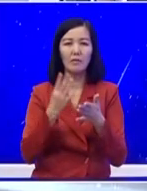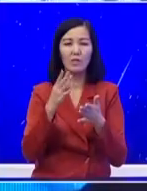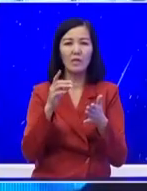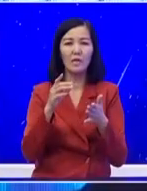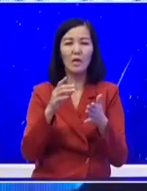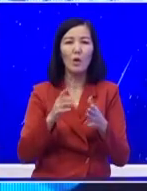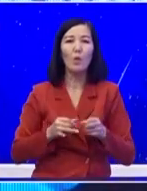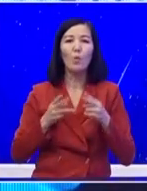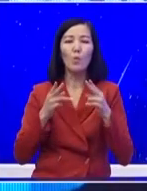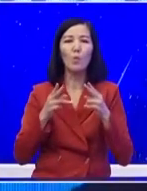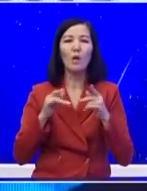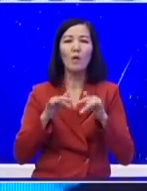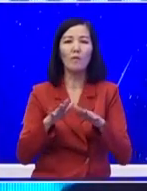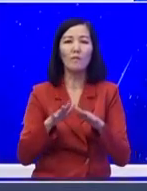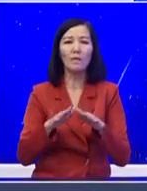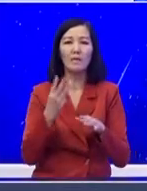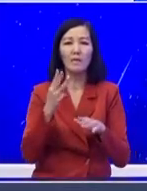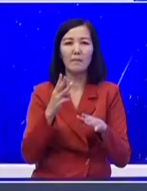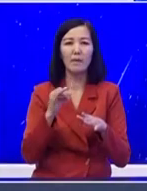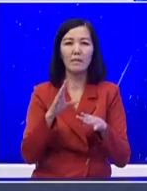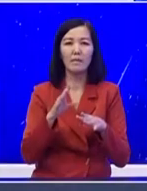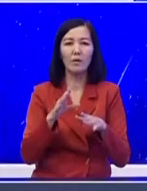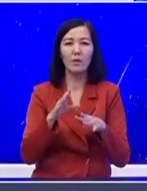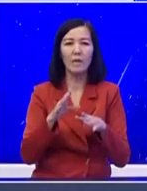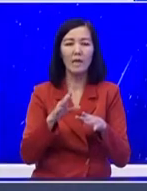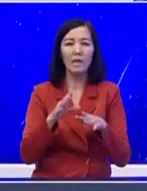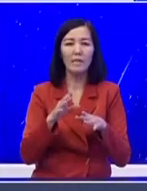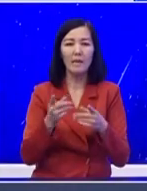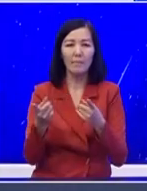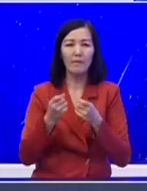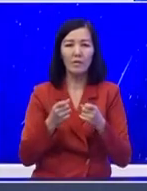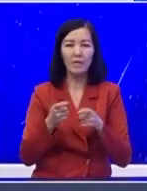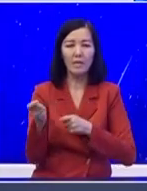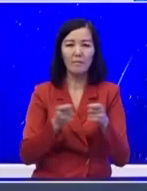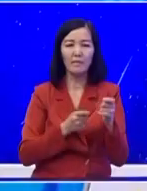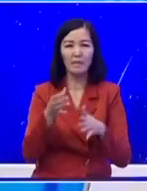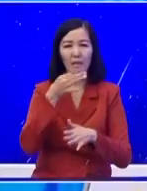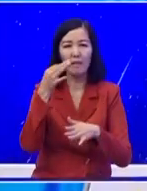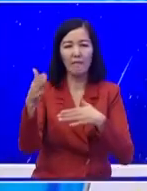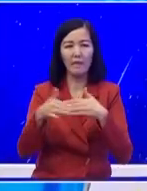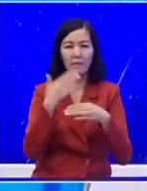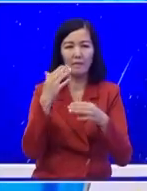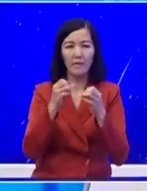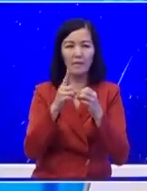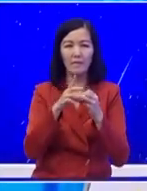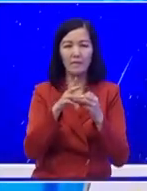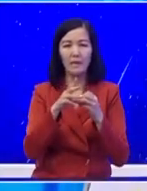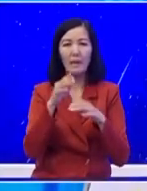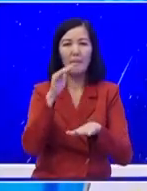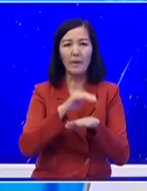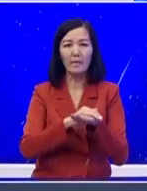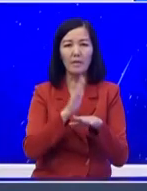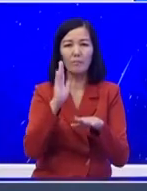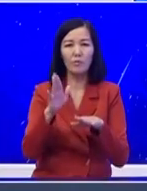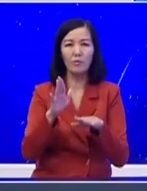4 уголовных дела. 3 материала направлены в уполномоченные органы для привлечения к административной ответственности. По 11 материалам